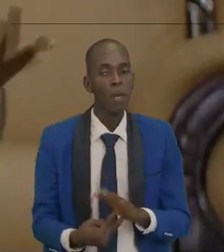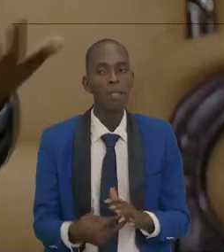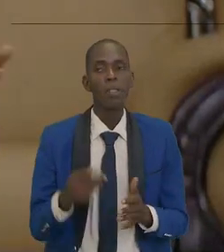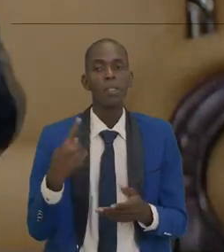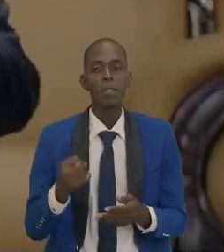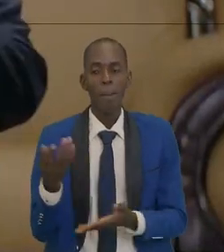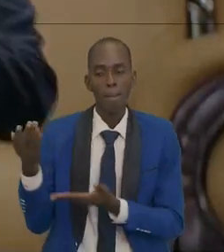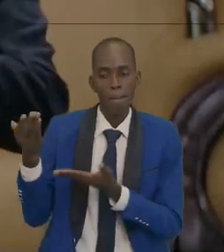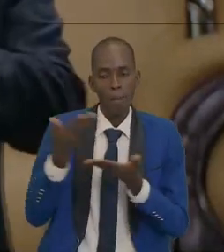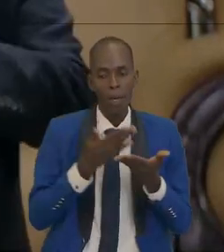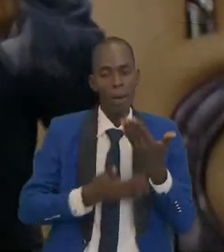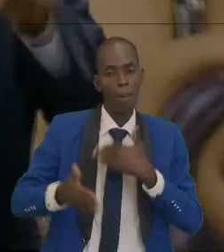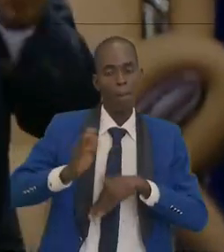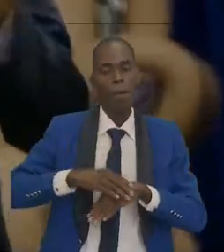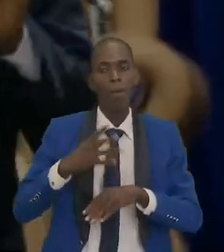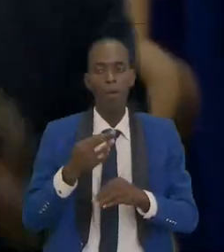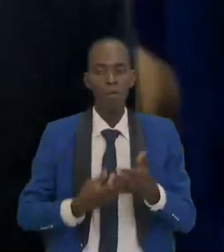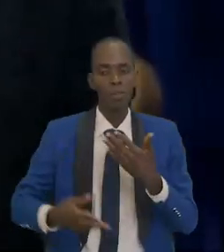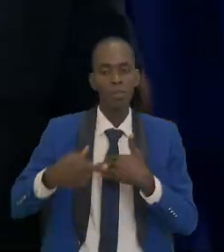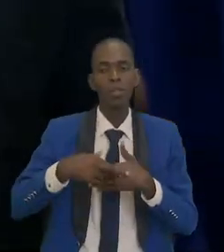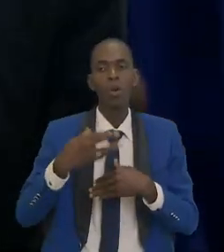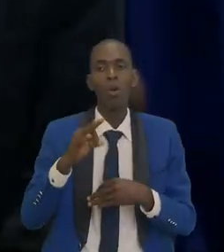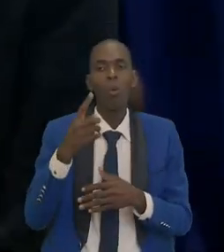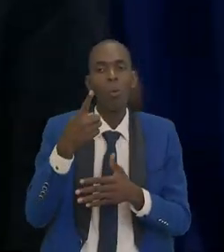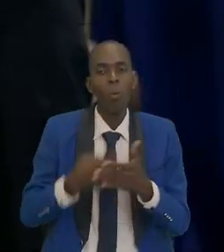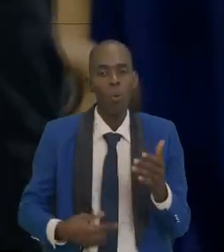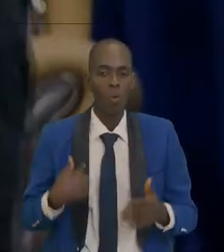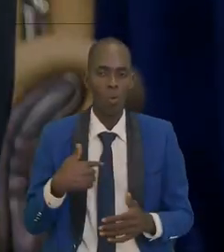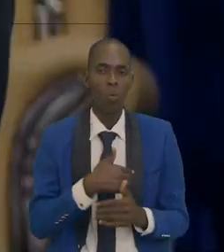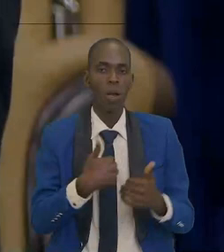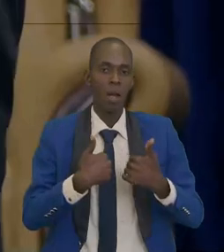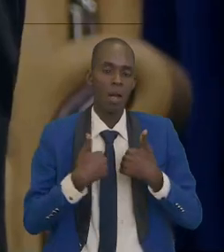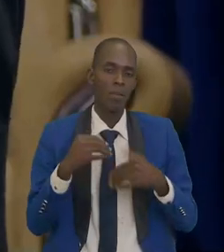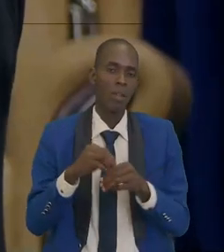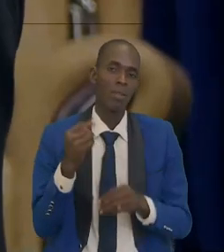que vous apportez la restauration de ce que nous avions par le passé.